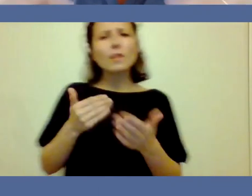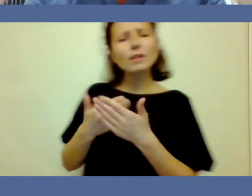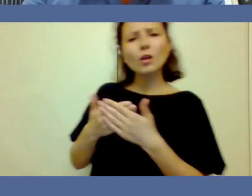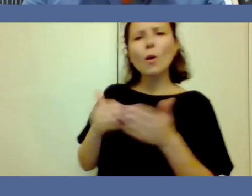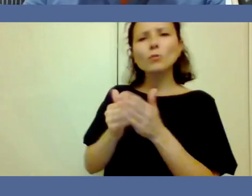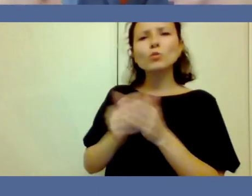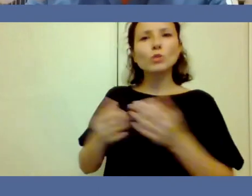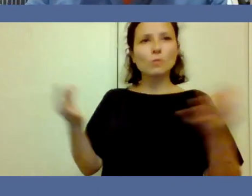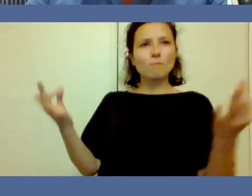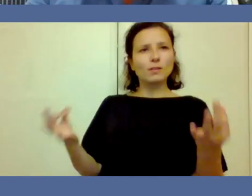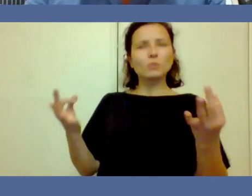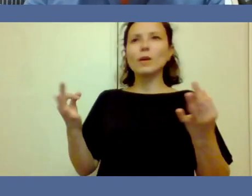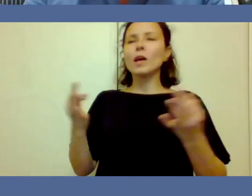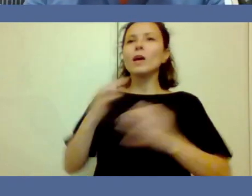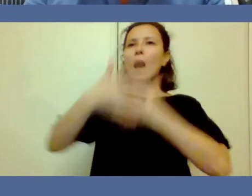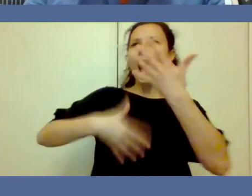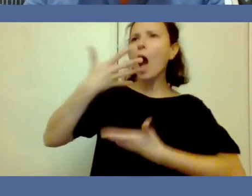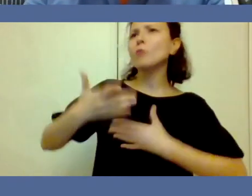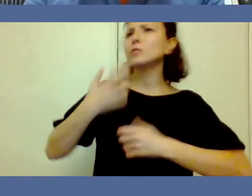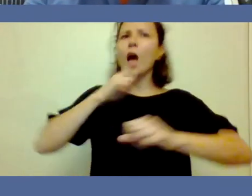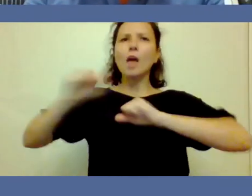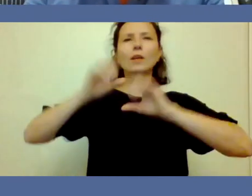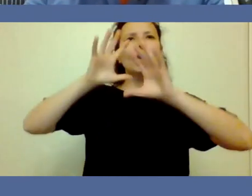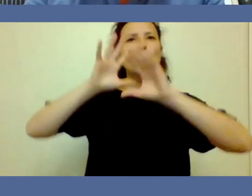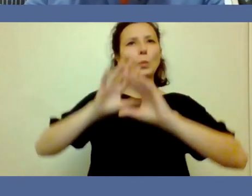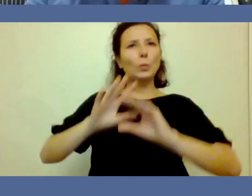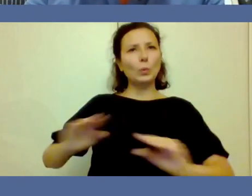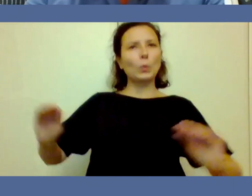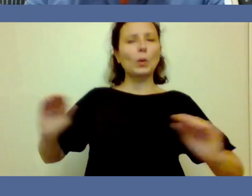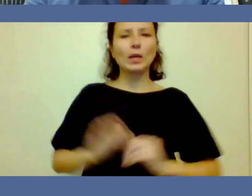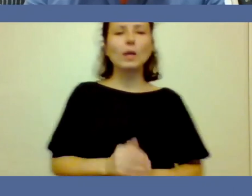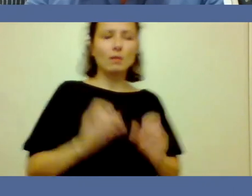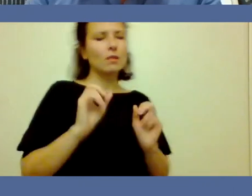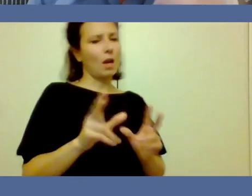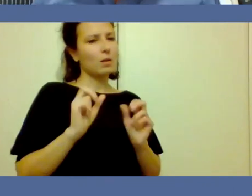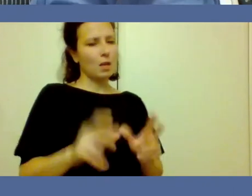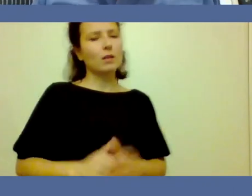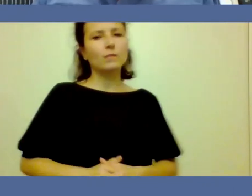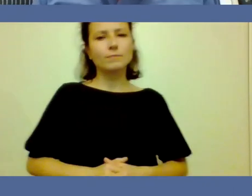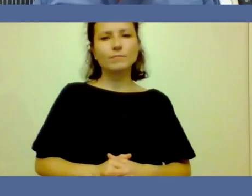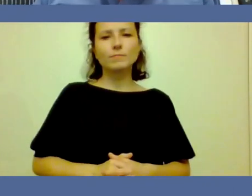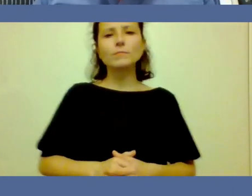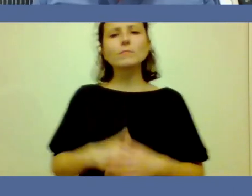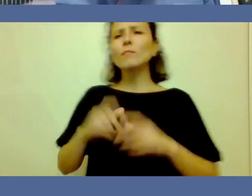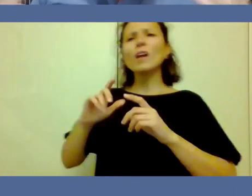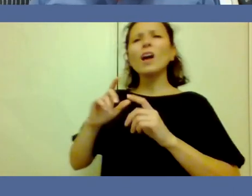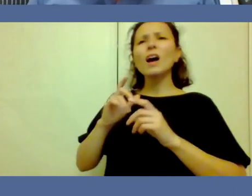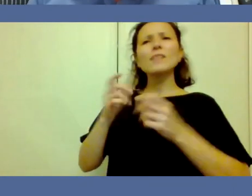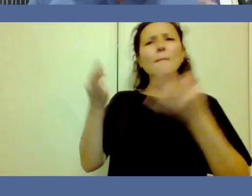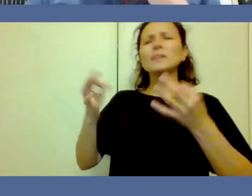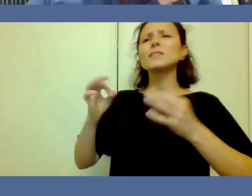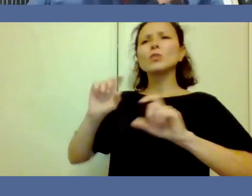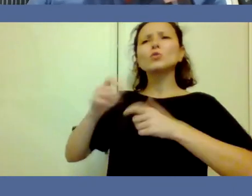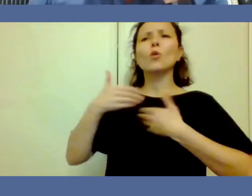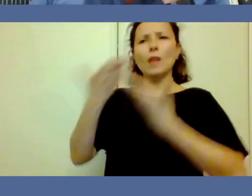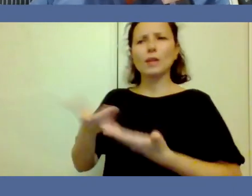ten chaos, ten nadmiar energii, ten wulkan emocjonalny? Tak, tak. Co ta medytacja wnosi? Ludzie